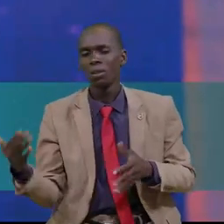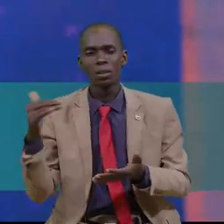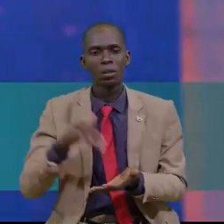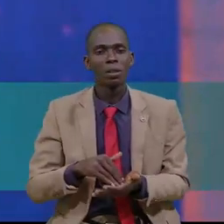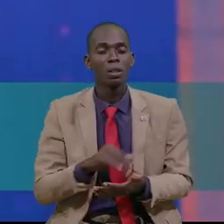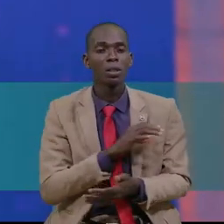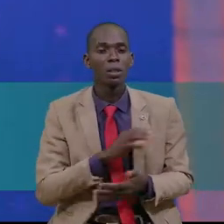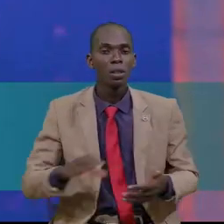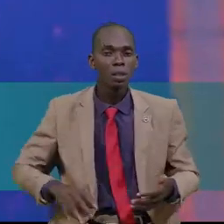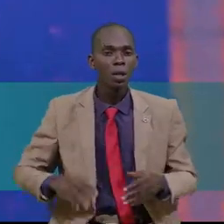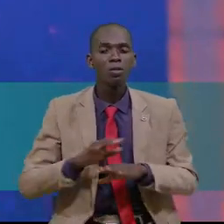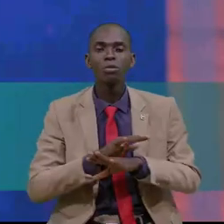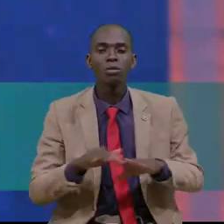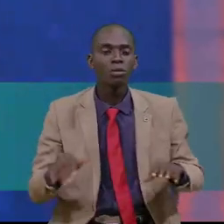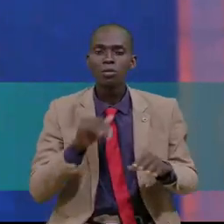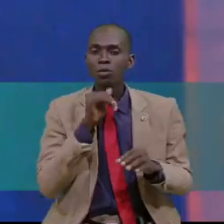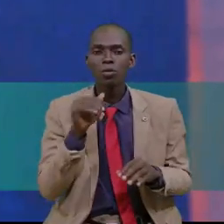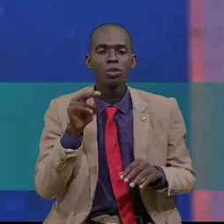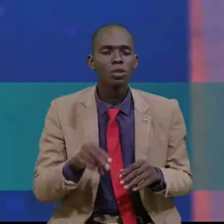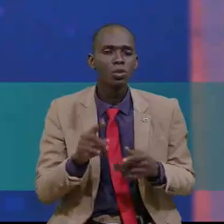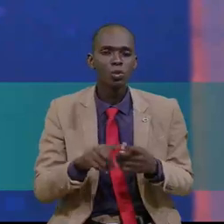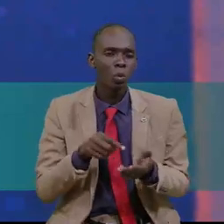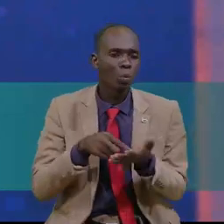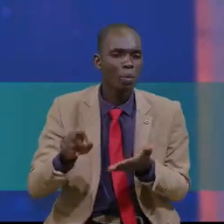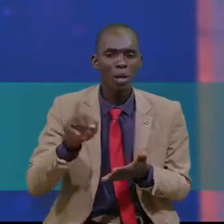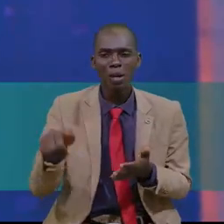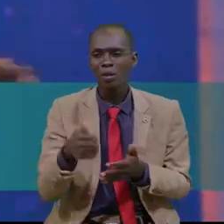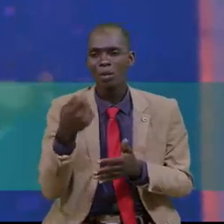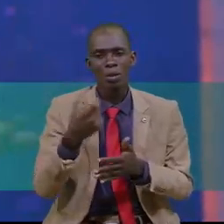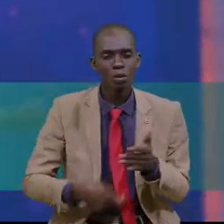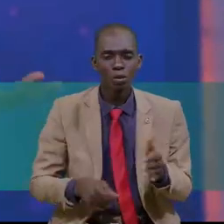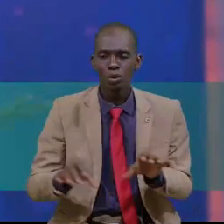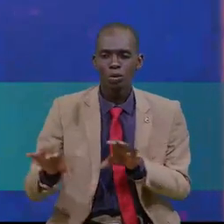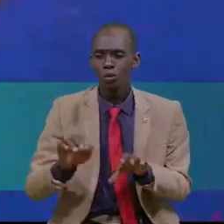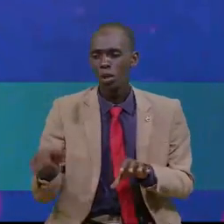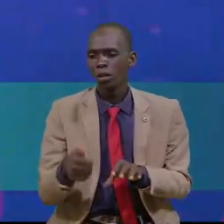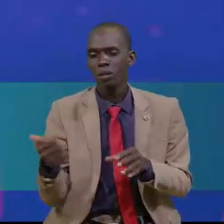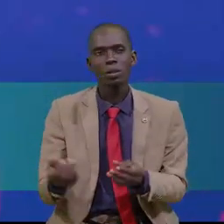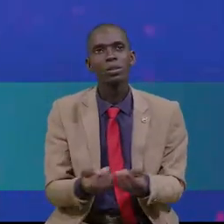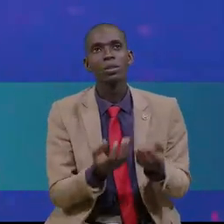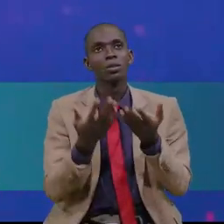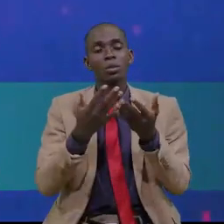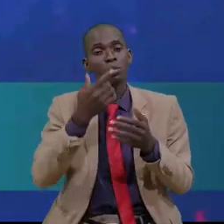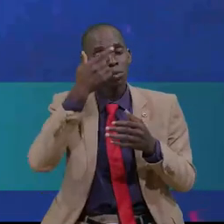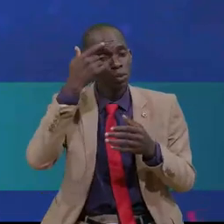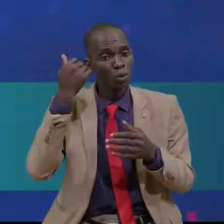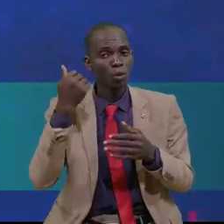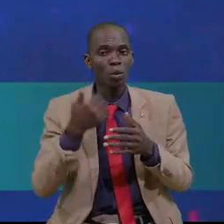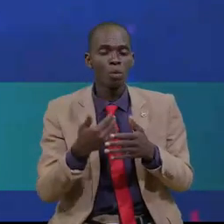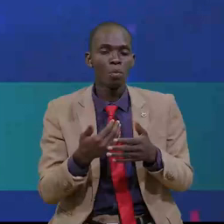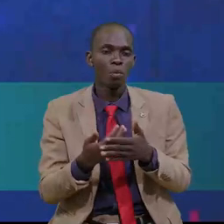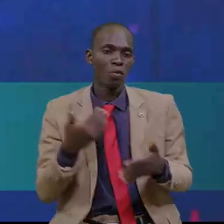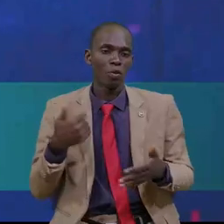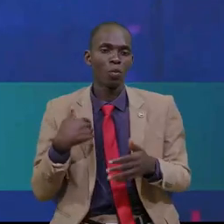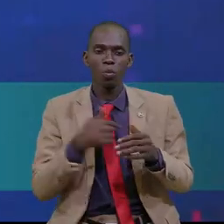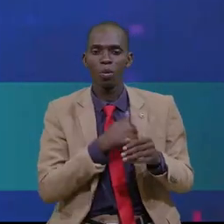Christ n'a plus payé notre prix ou fait autre sacrifice avant